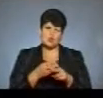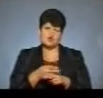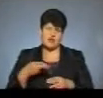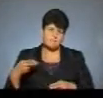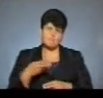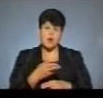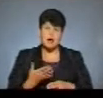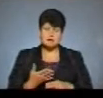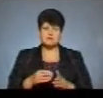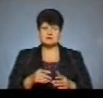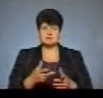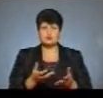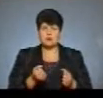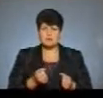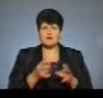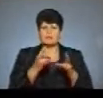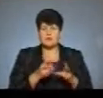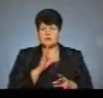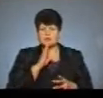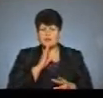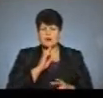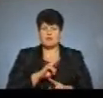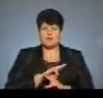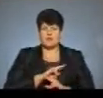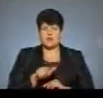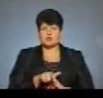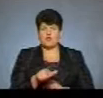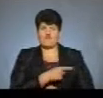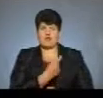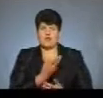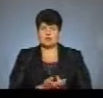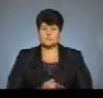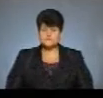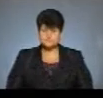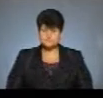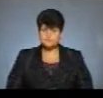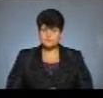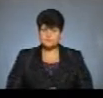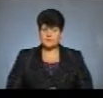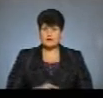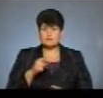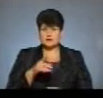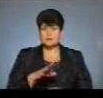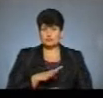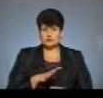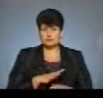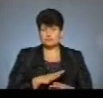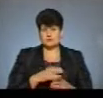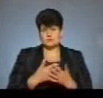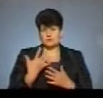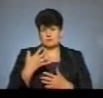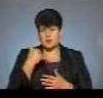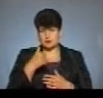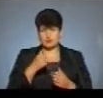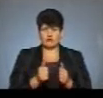поранень. Від отриманих травм дівчина померла дорогою до лікарні. З останньою він перебував протягом останніх 5 років у